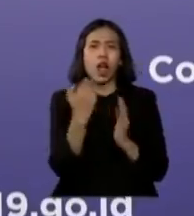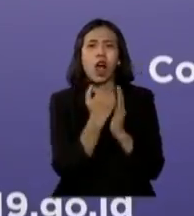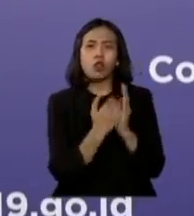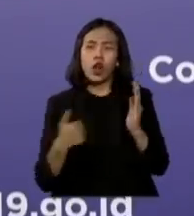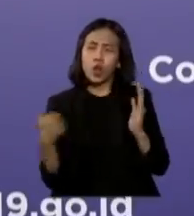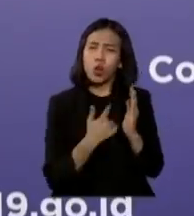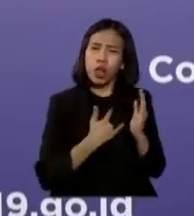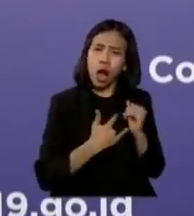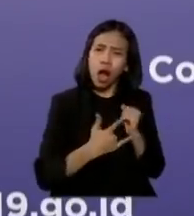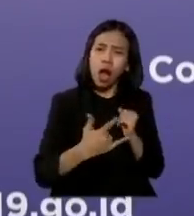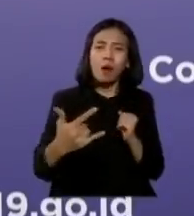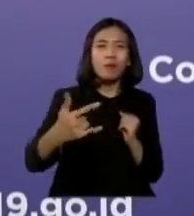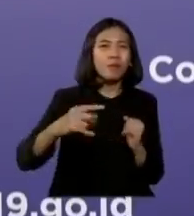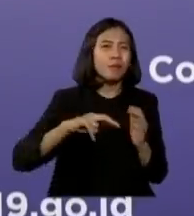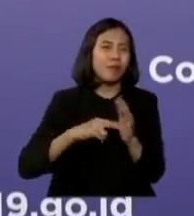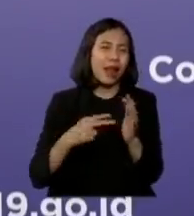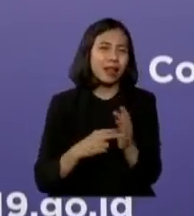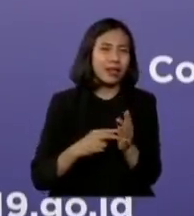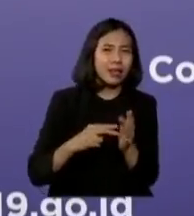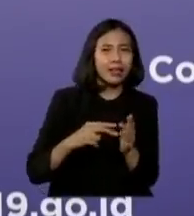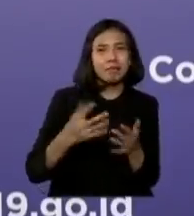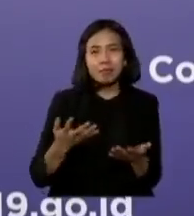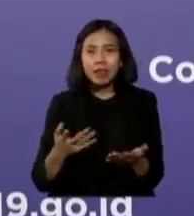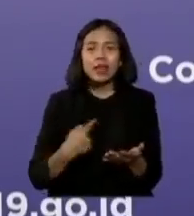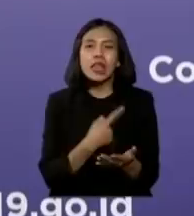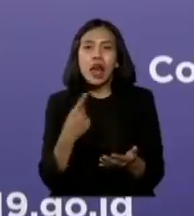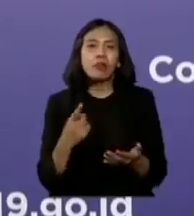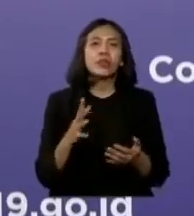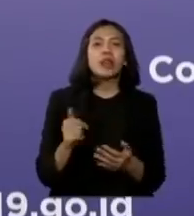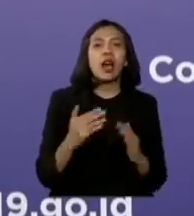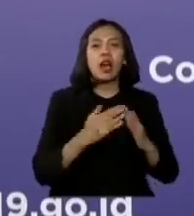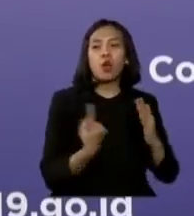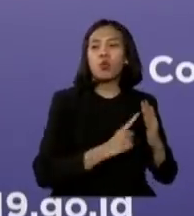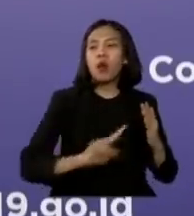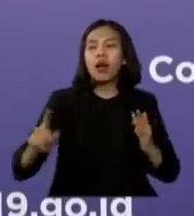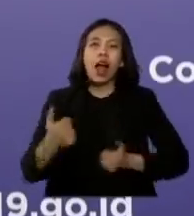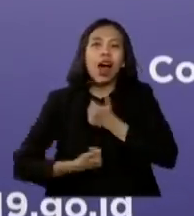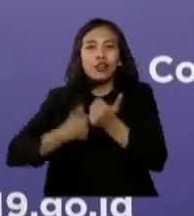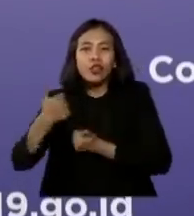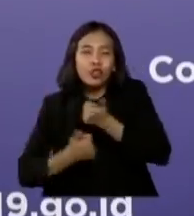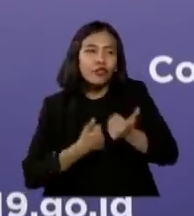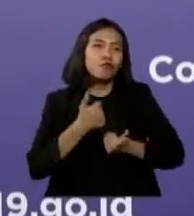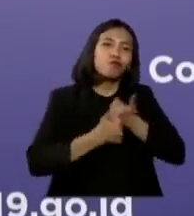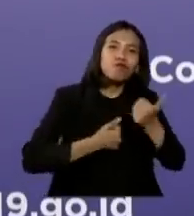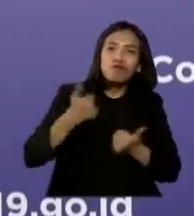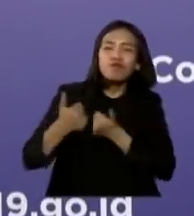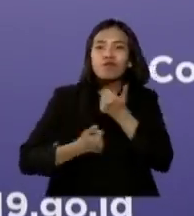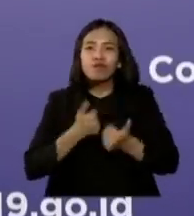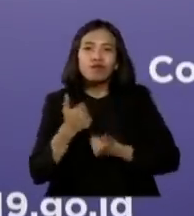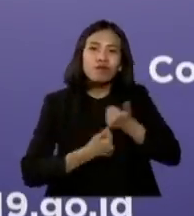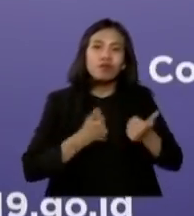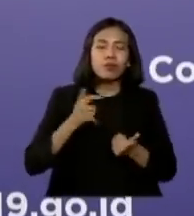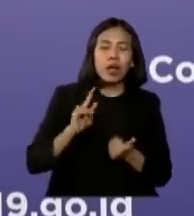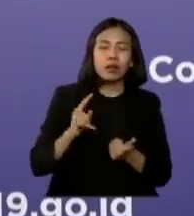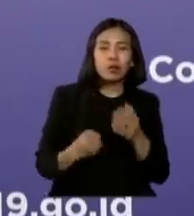menjalankan protokol ini yang memberikan kesempatan kita untuk aktif kembali dan tentunya aktivitas yang mengarah